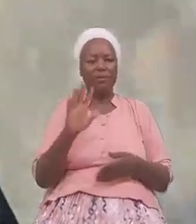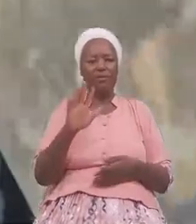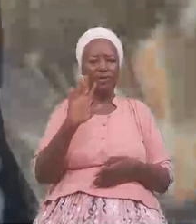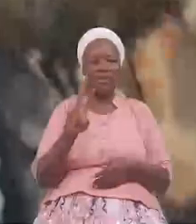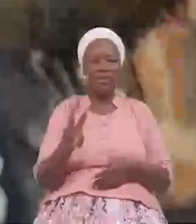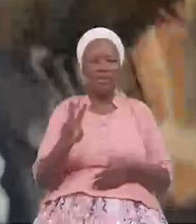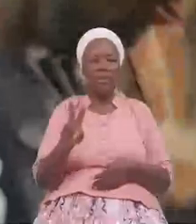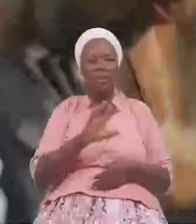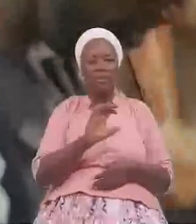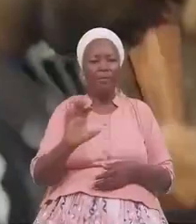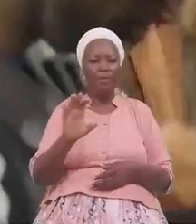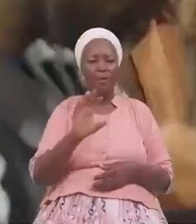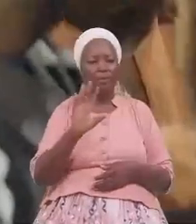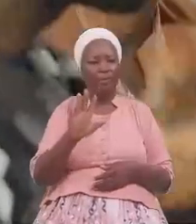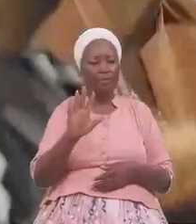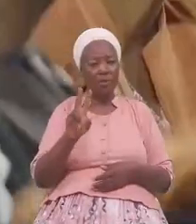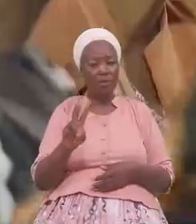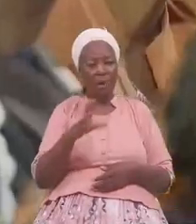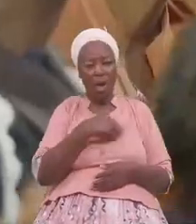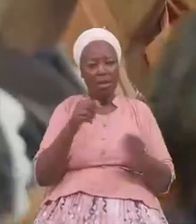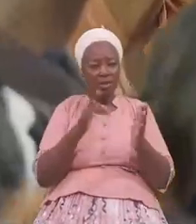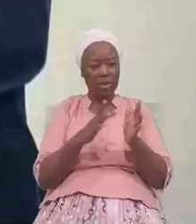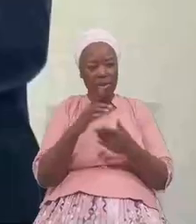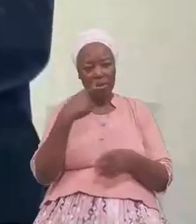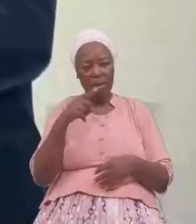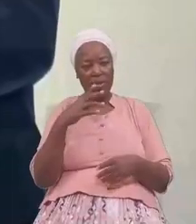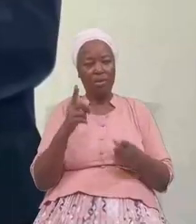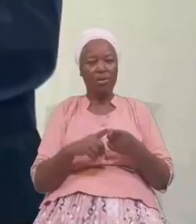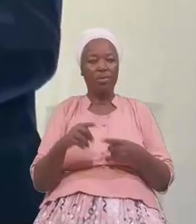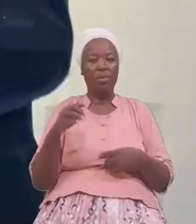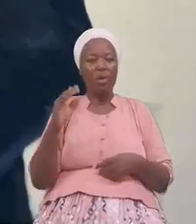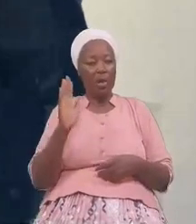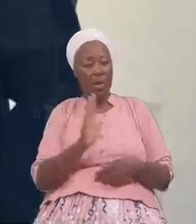Verset 52. Et Jésus lui dit, « Va,